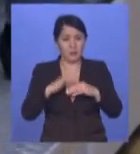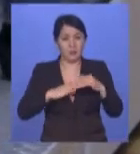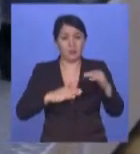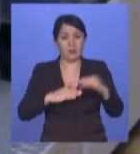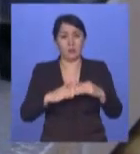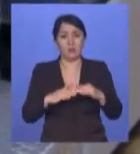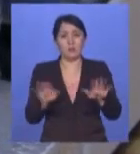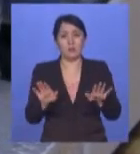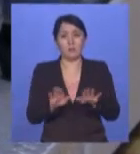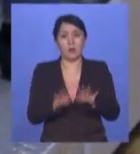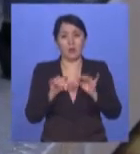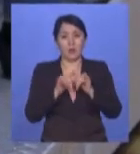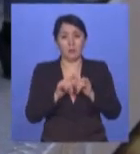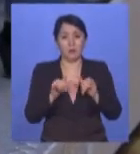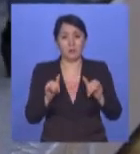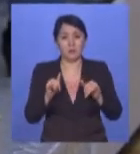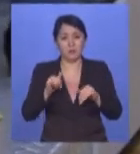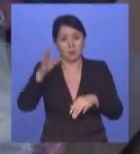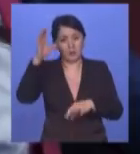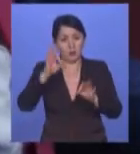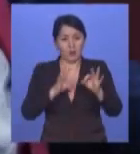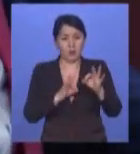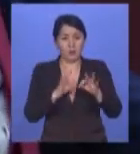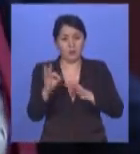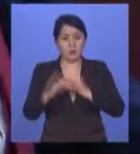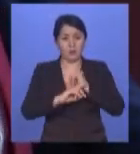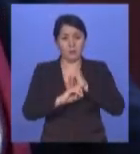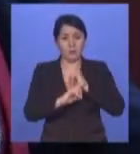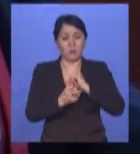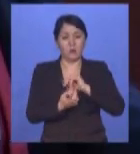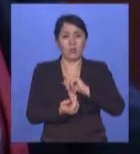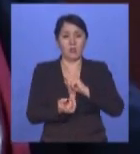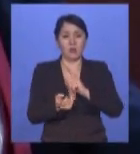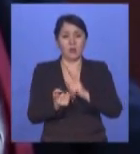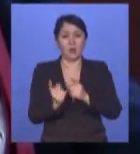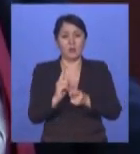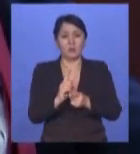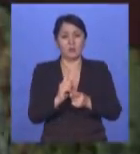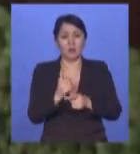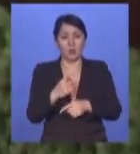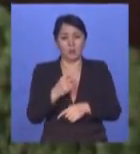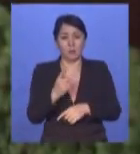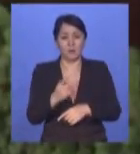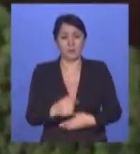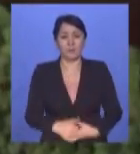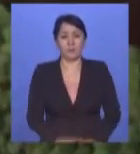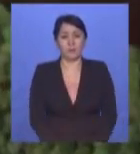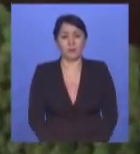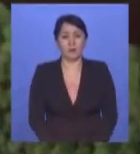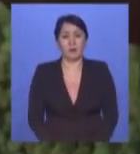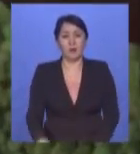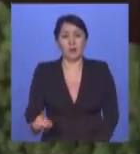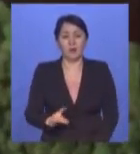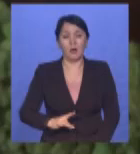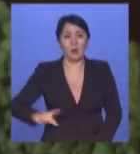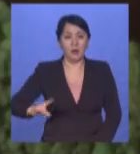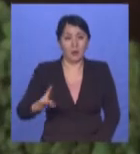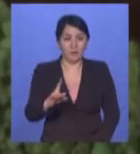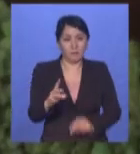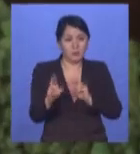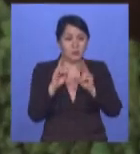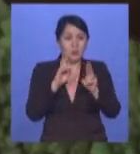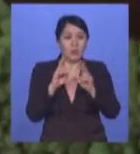даму мәселелерін талқылап, білім беру саласындағы соңғы өзгерістер мен зерттеулерді атап өтті. Осы аймақтық ғылыми